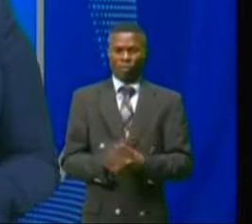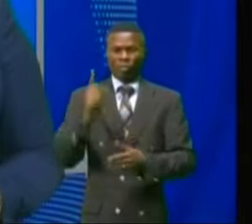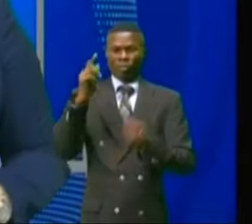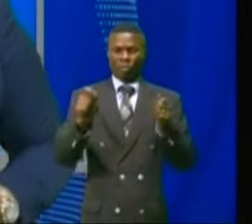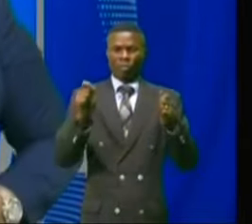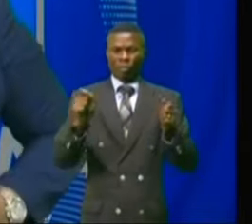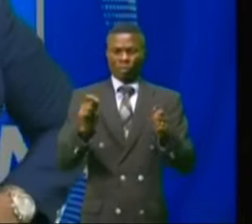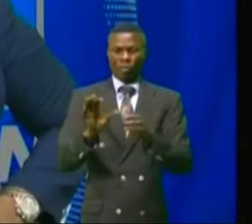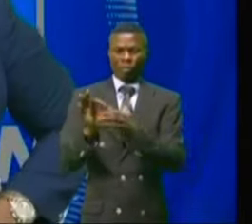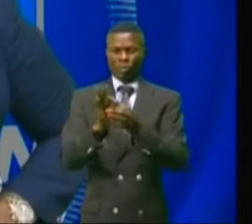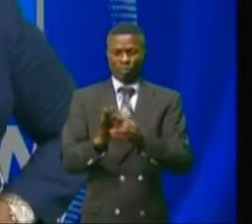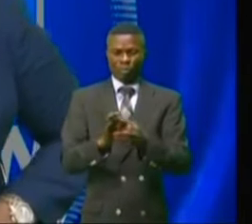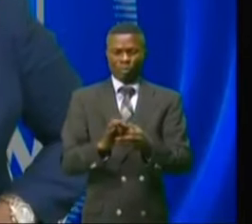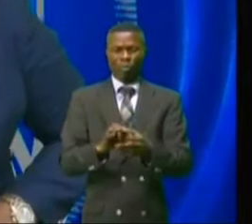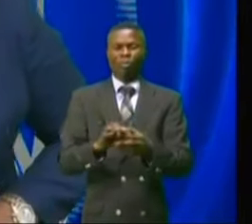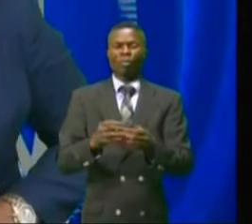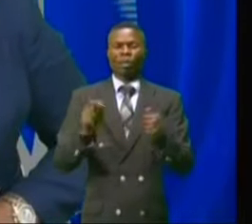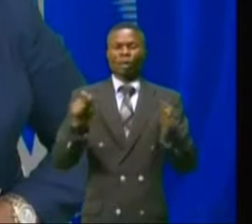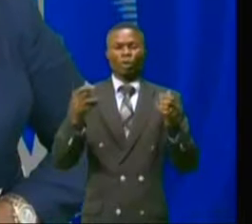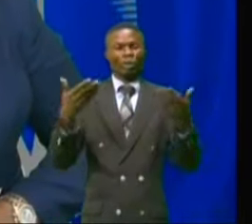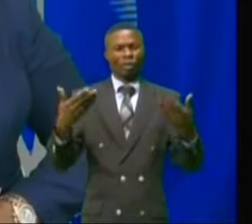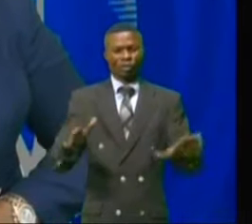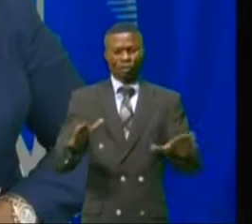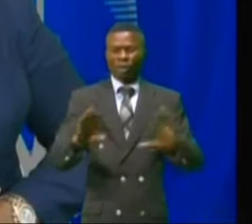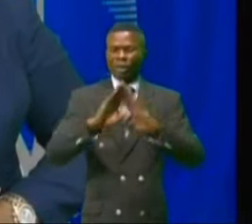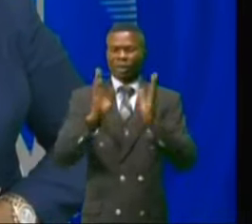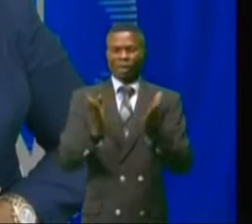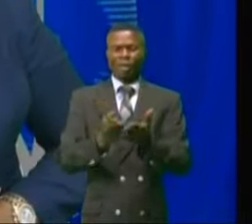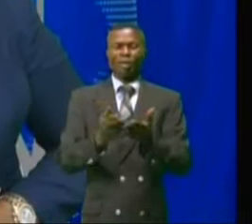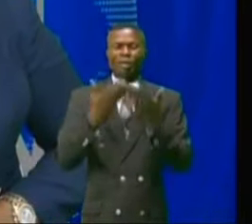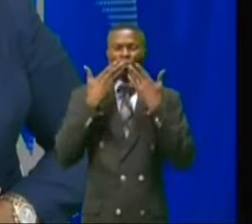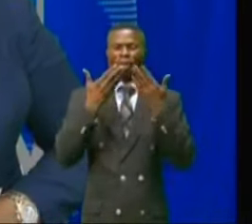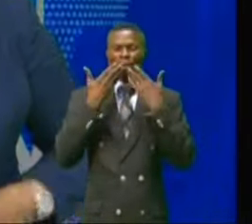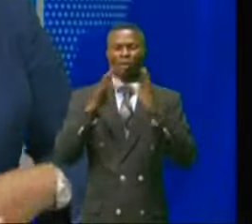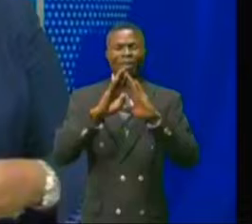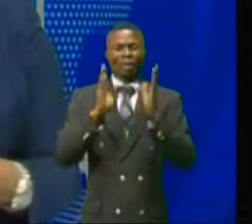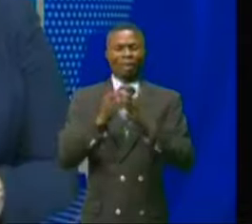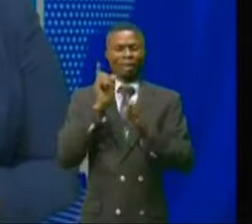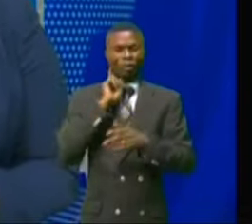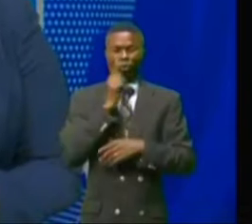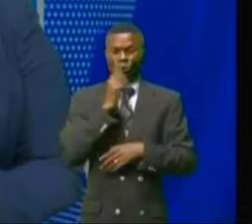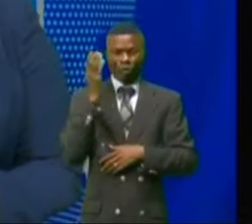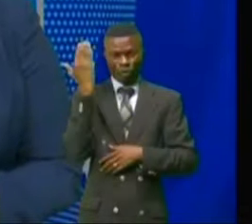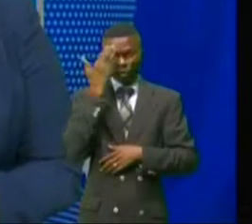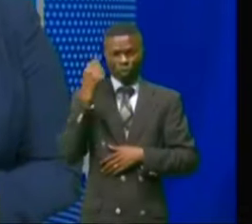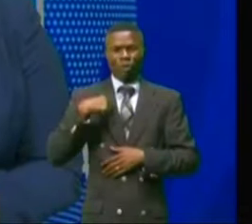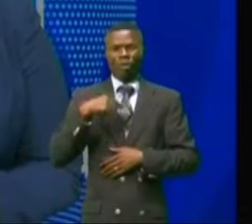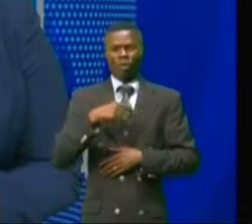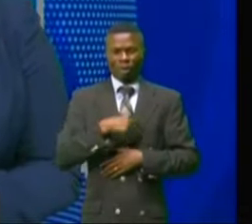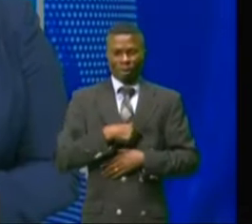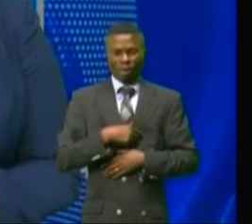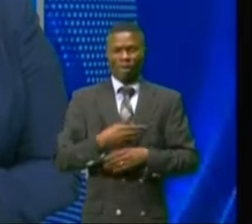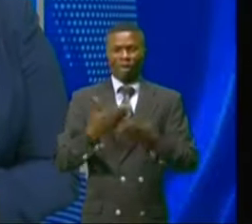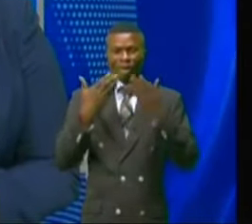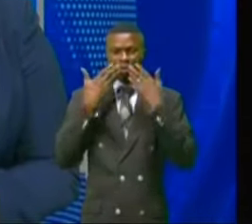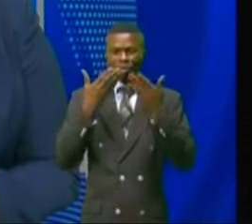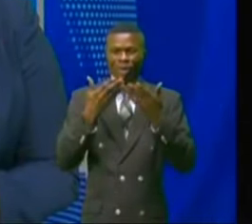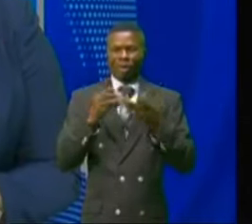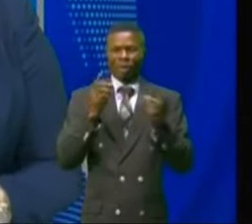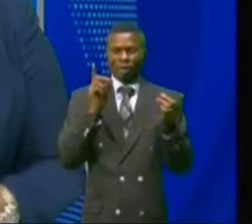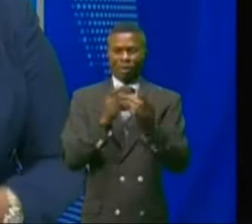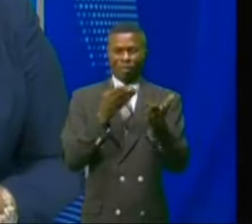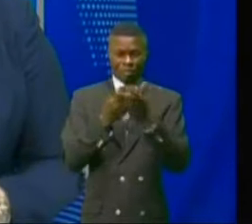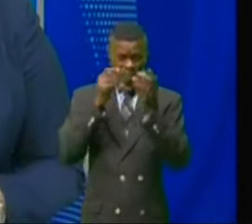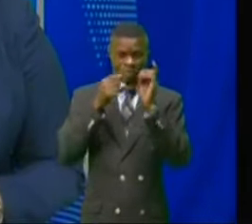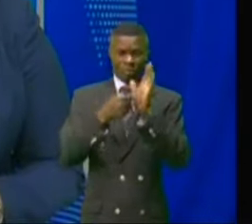journal coordonné de main de maître par Marthe Mangaza et réalisé avec brio par Yolande Voka. Mouboana Nomokondi vous